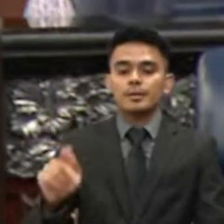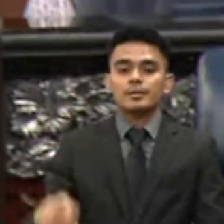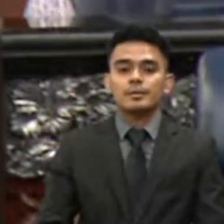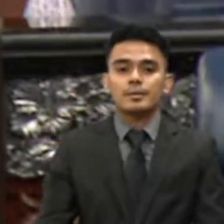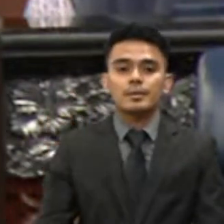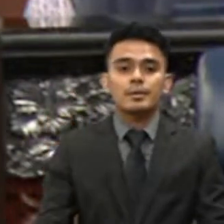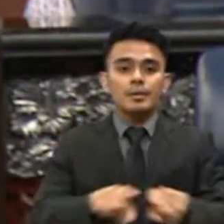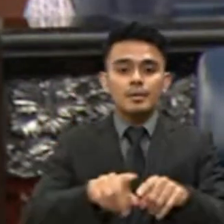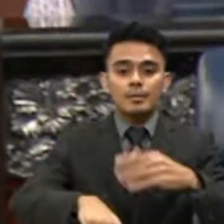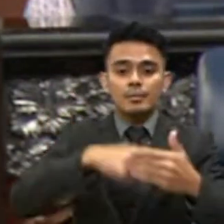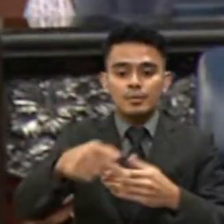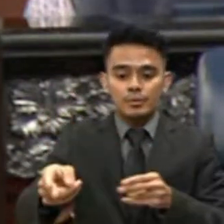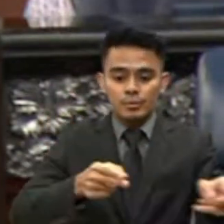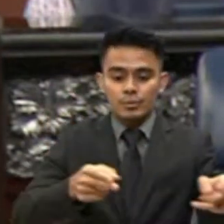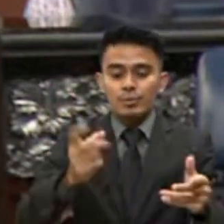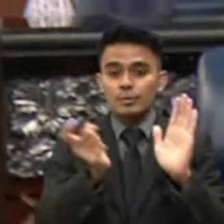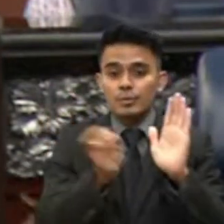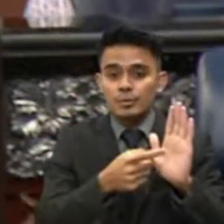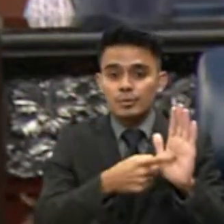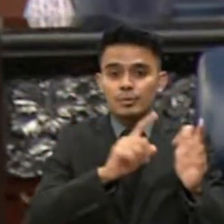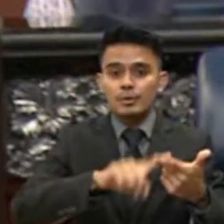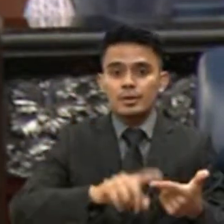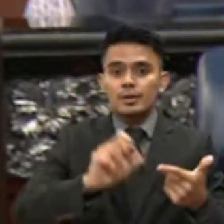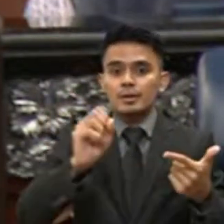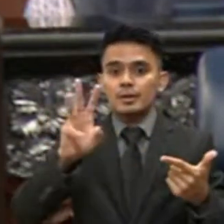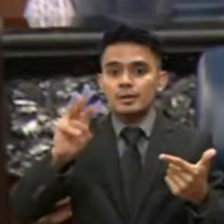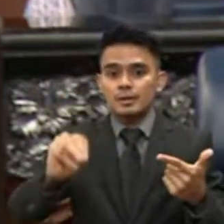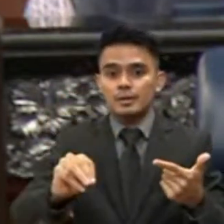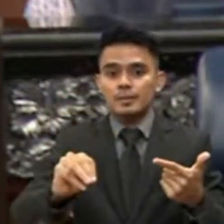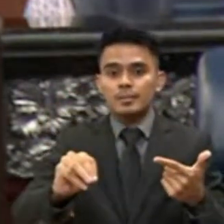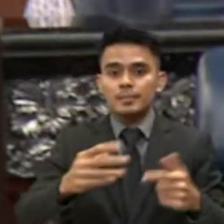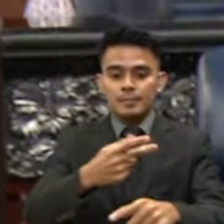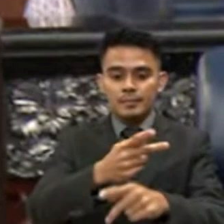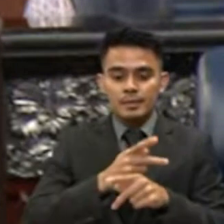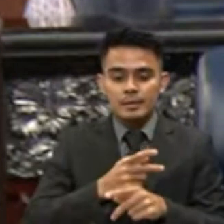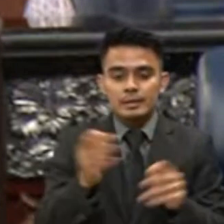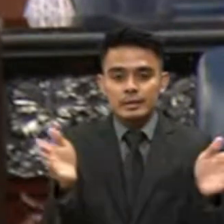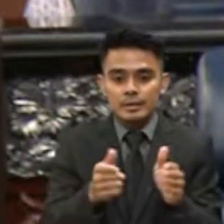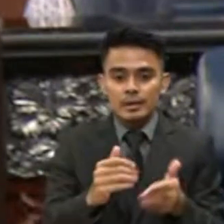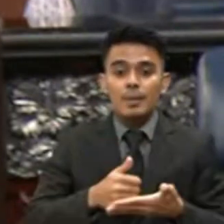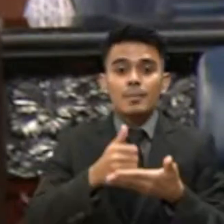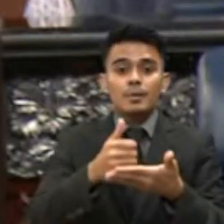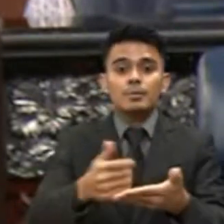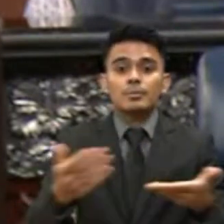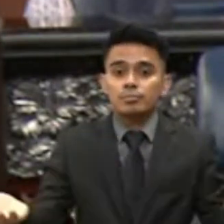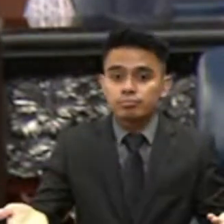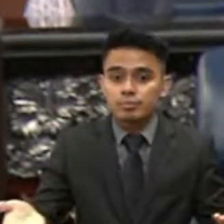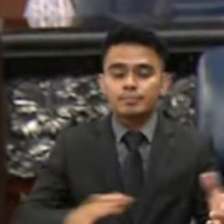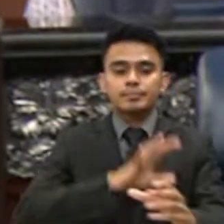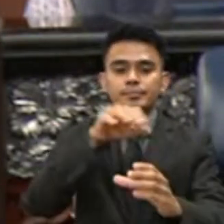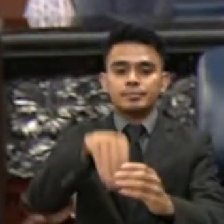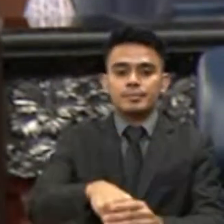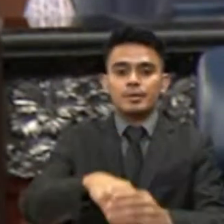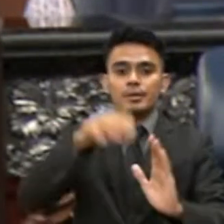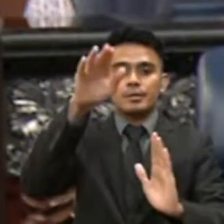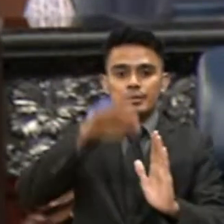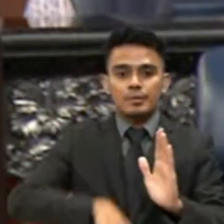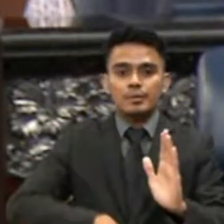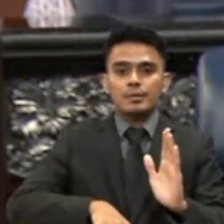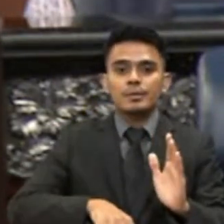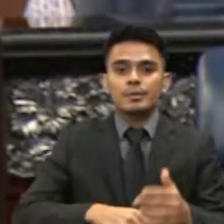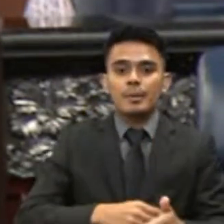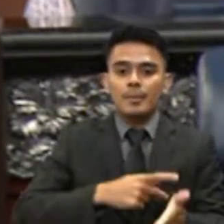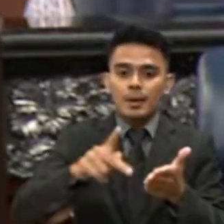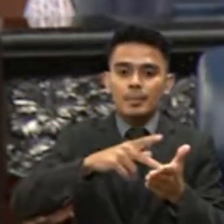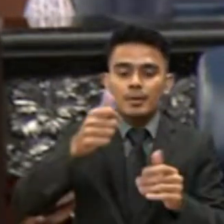program pengurusan hutang dan skin penyelesaian pinjaman kecil antara bantuan yang ditawarkan adalah termasuk pengurangan angsuran